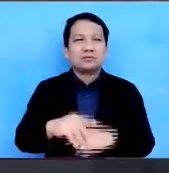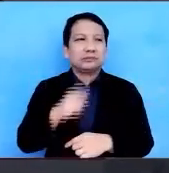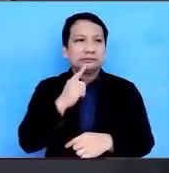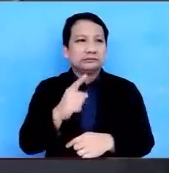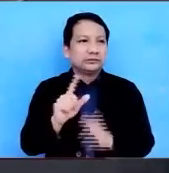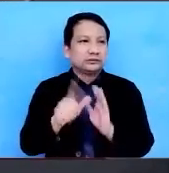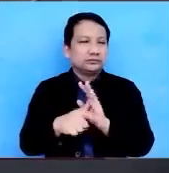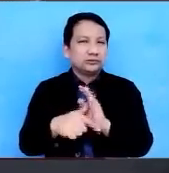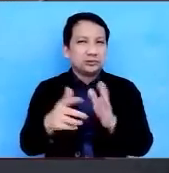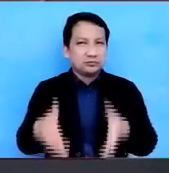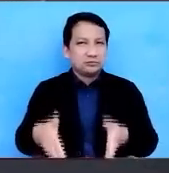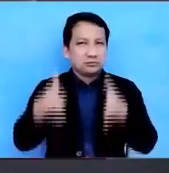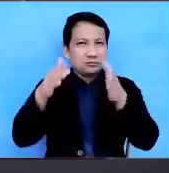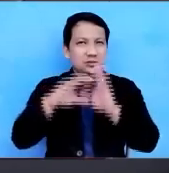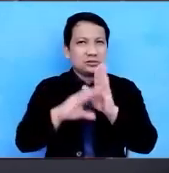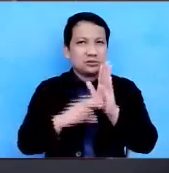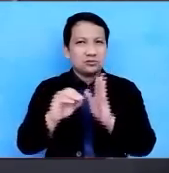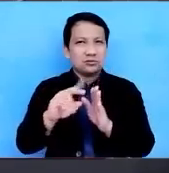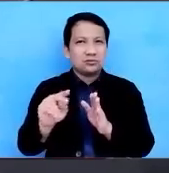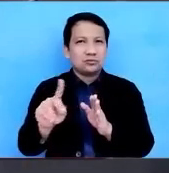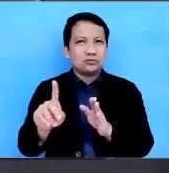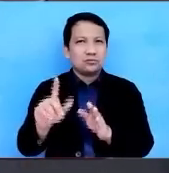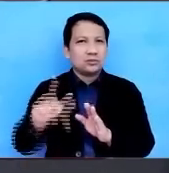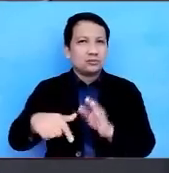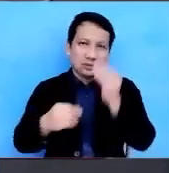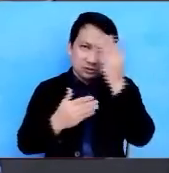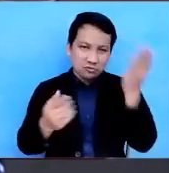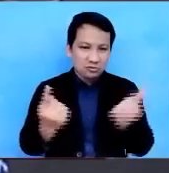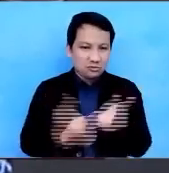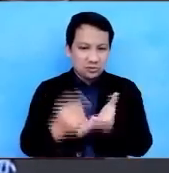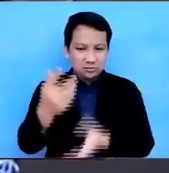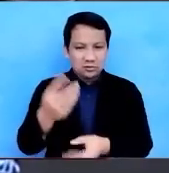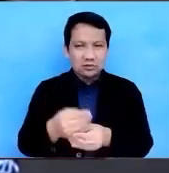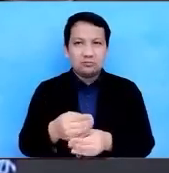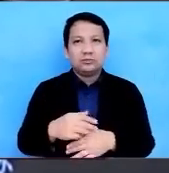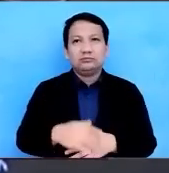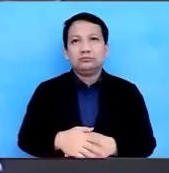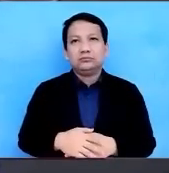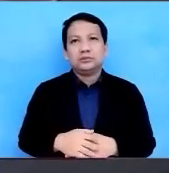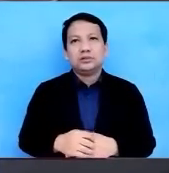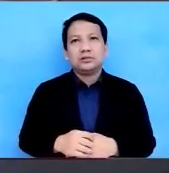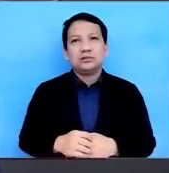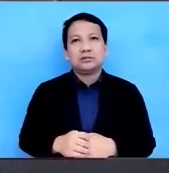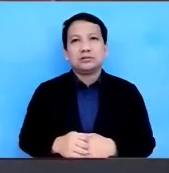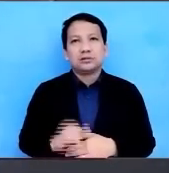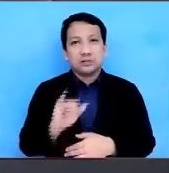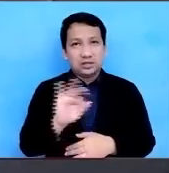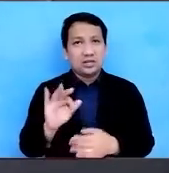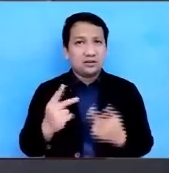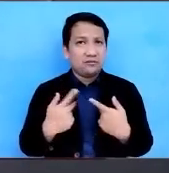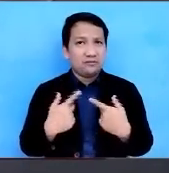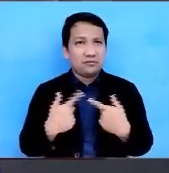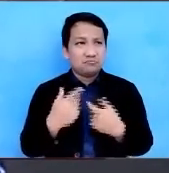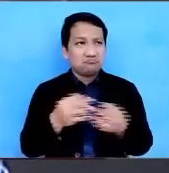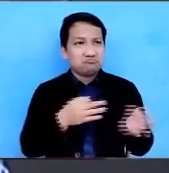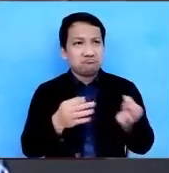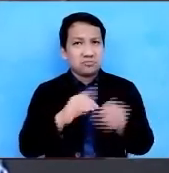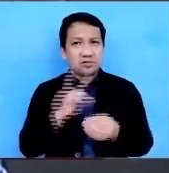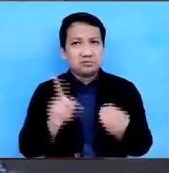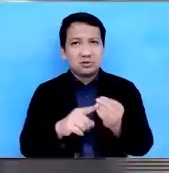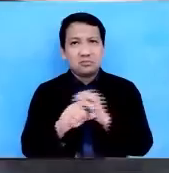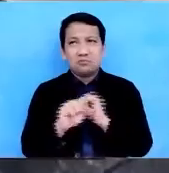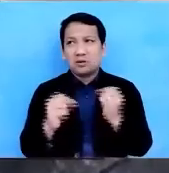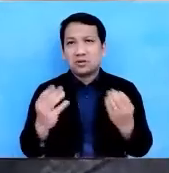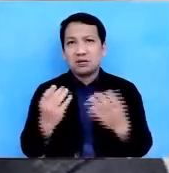the year, but nobody thought of it. That's the part, the sad part. So if it had a sprinkler, siguro we could have saved a